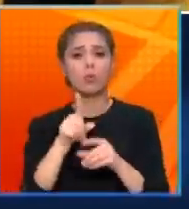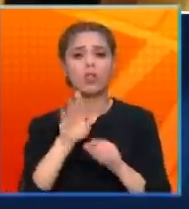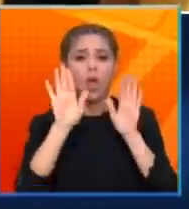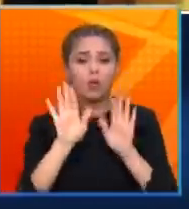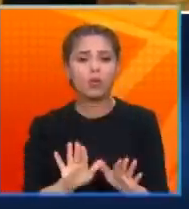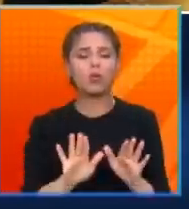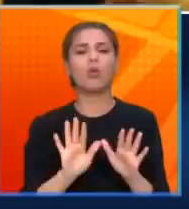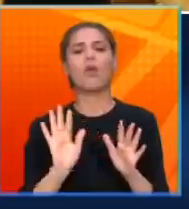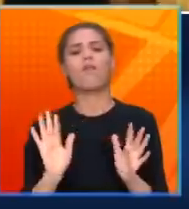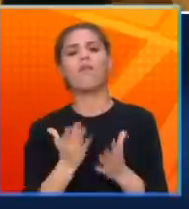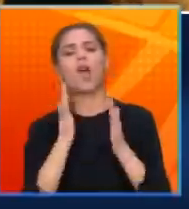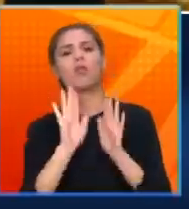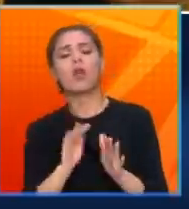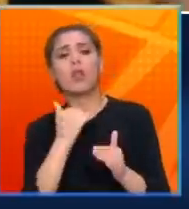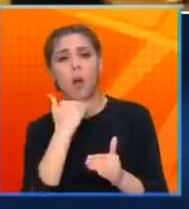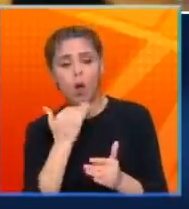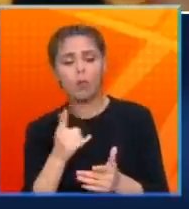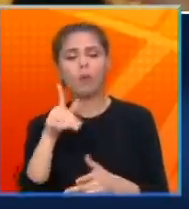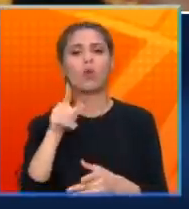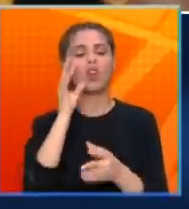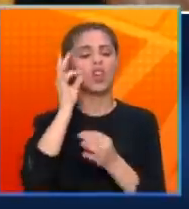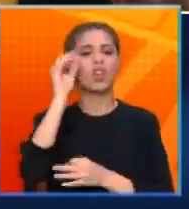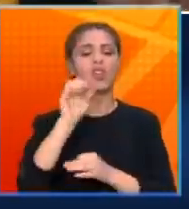dur ve duraksama olmaz ve bu kişiler